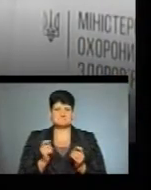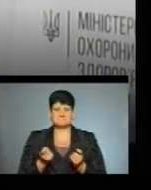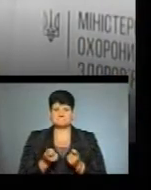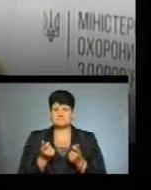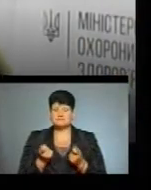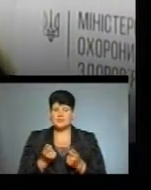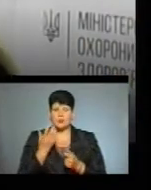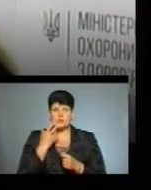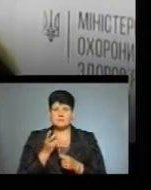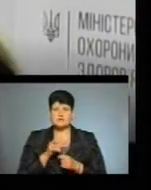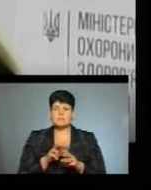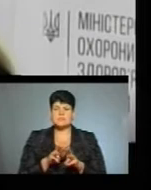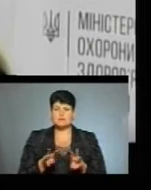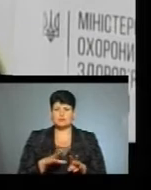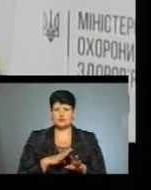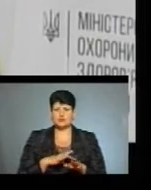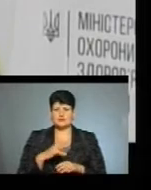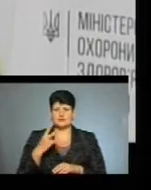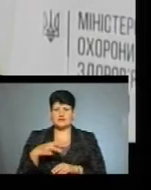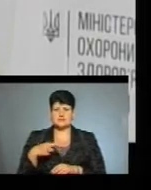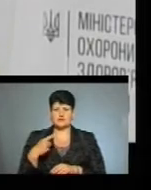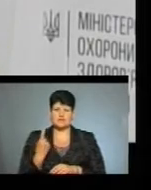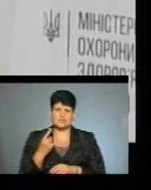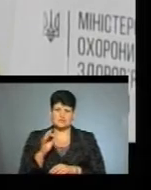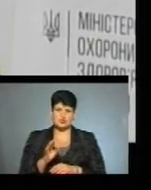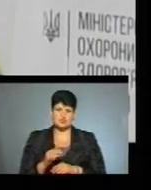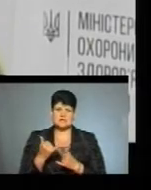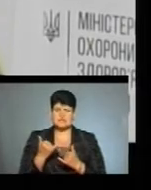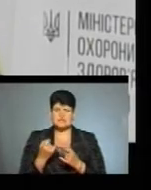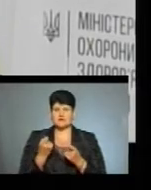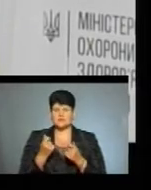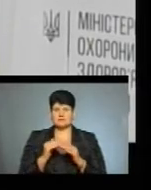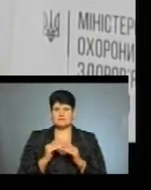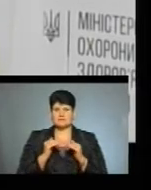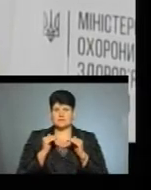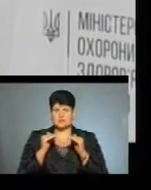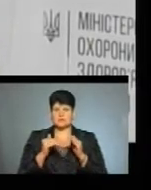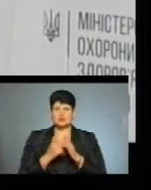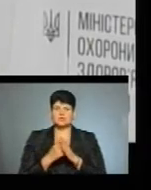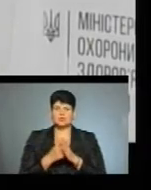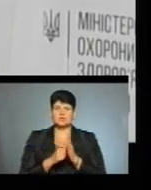Коли ми прийшли в міністерство, було десь 21%, зараз воно вже підвищилося до